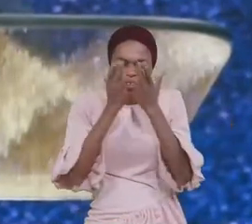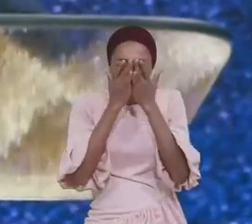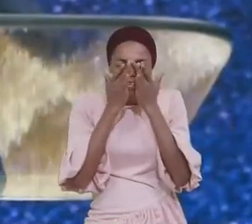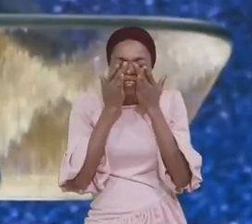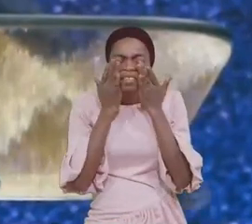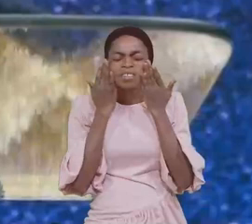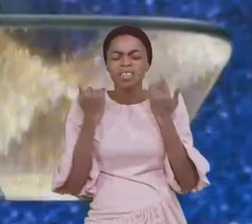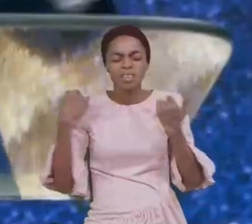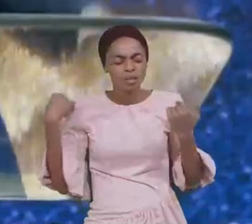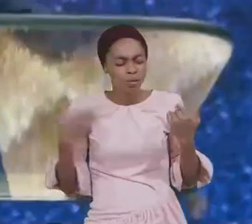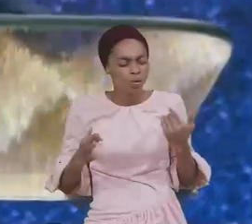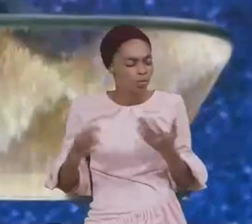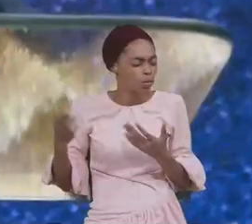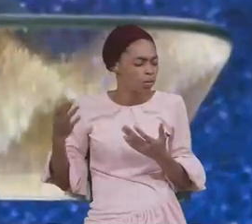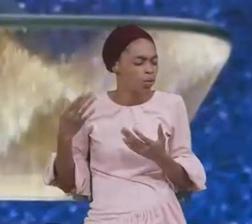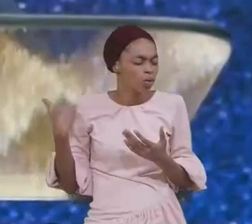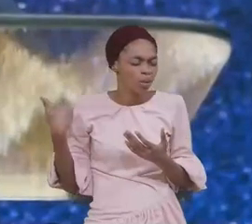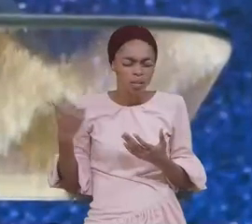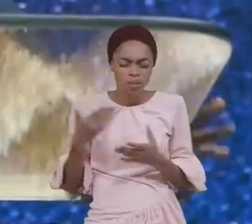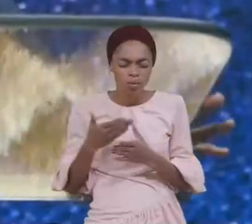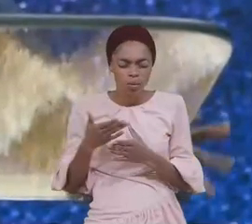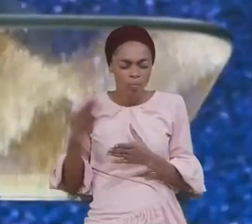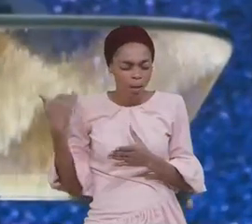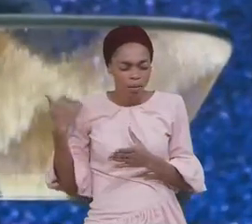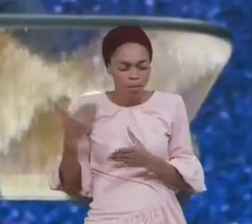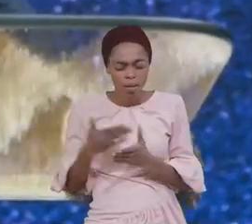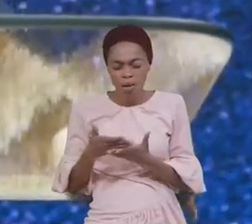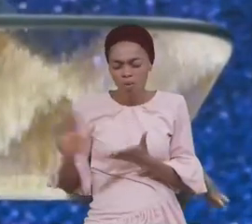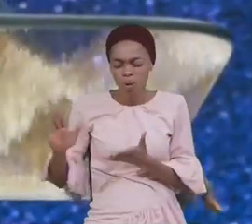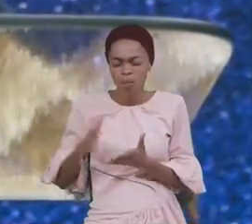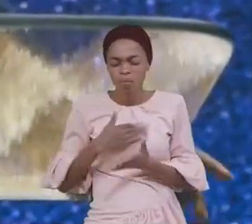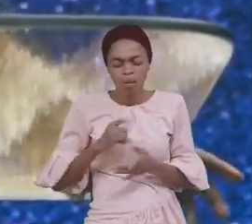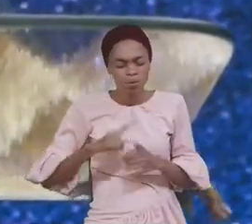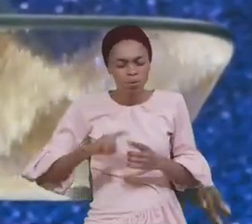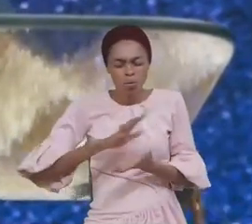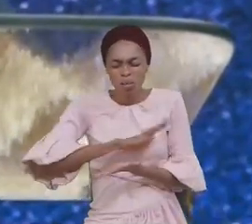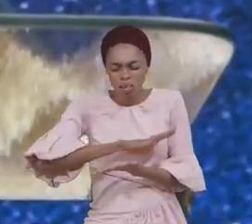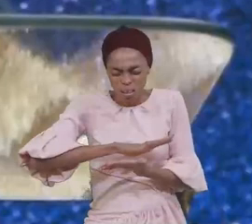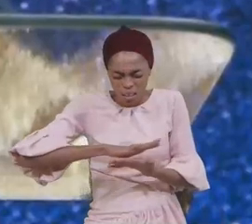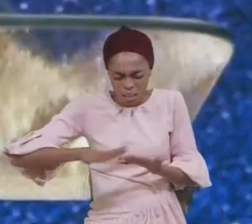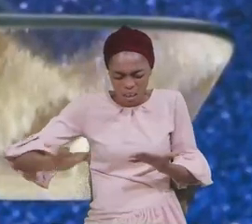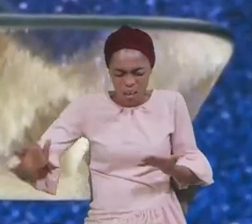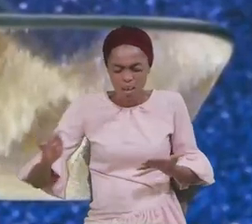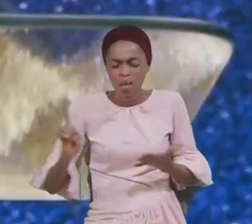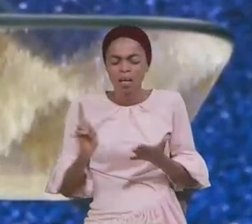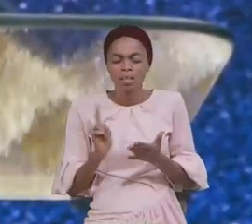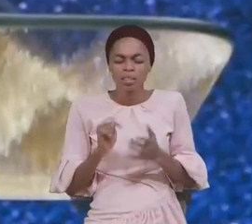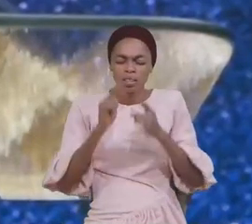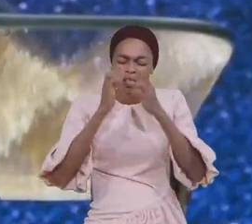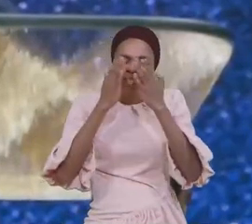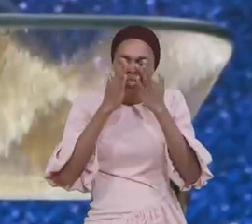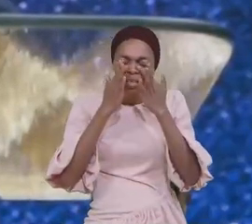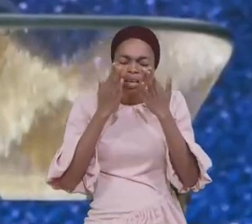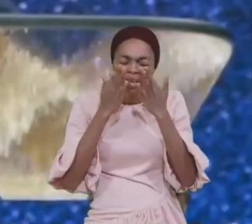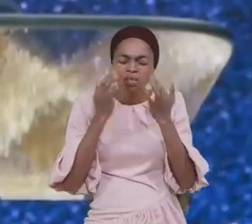les larmes de la consécration passée. Aide-nous à essuyer les larmes de